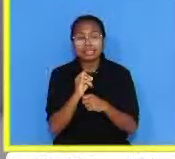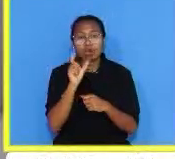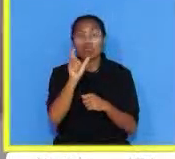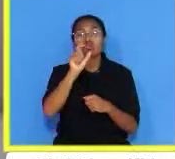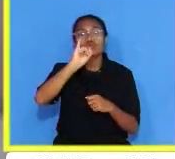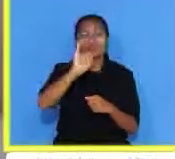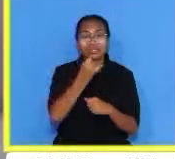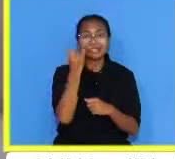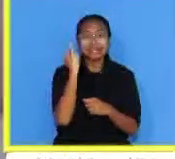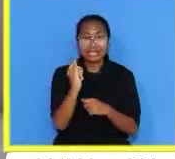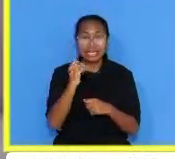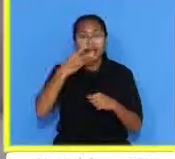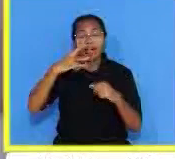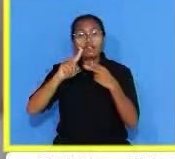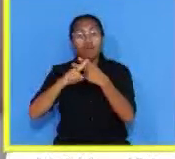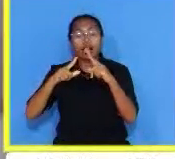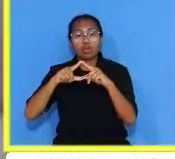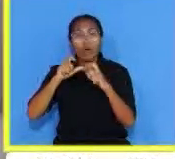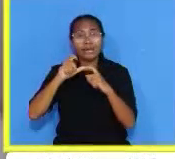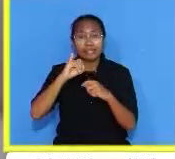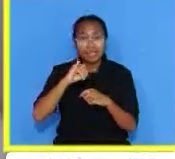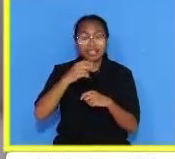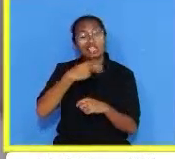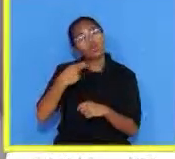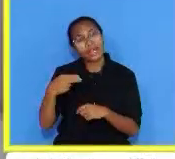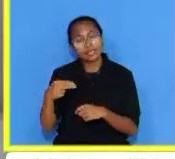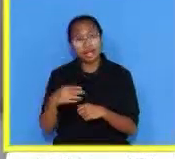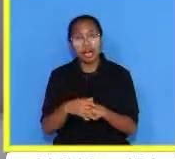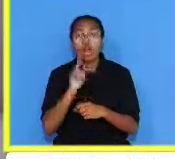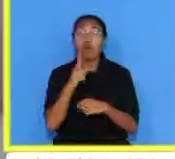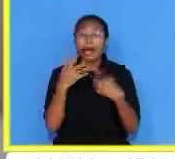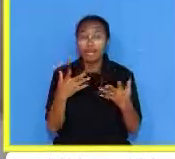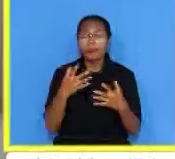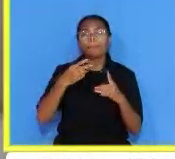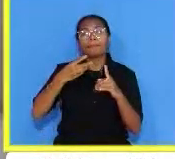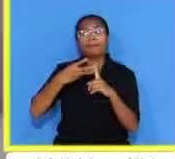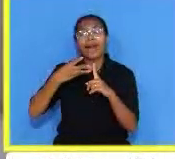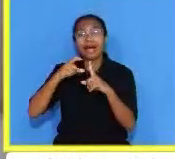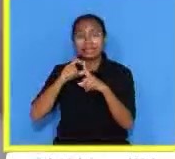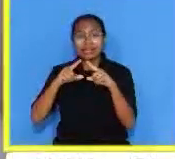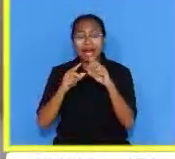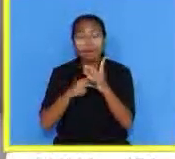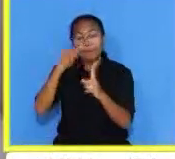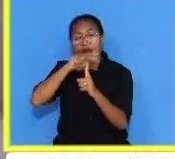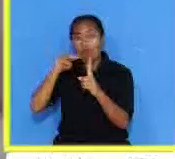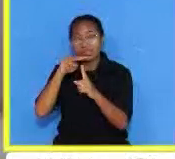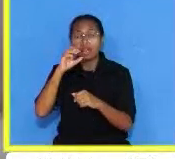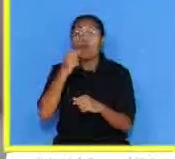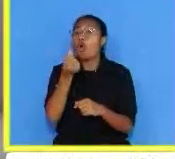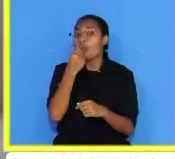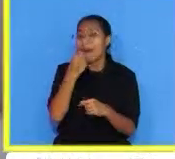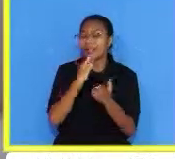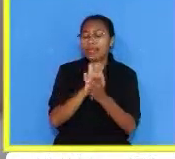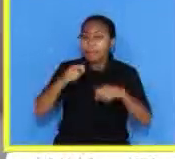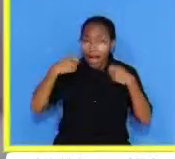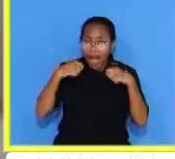diuji evaluasi namanya di Indonesia oleh Badan Pengawas Obat dan Makanan Ya. untuk bisa memastikan